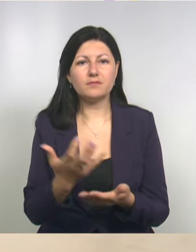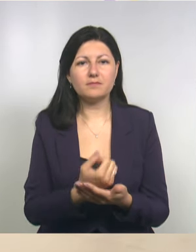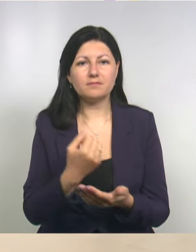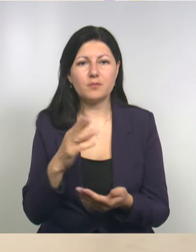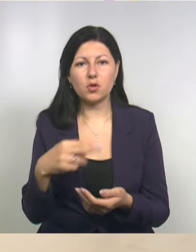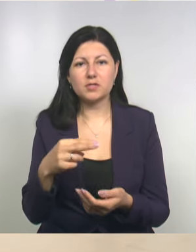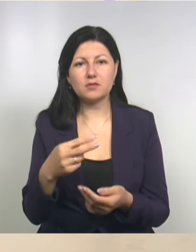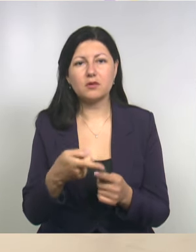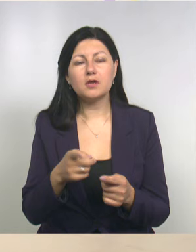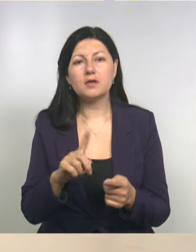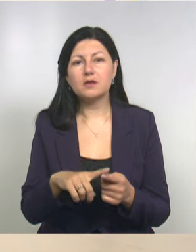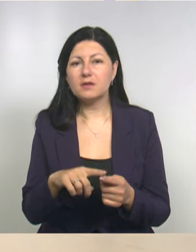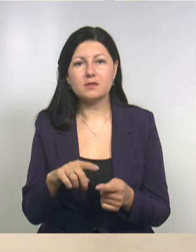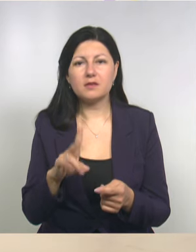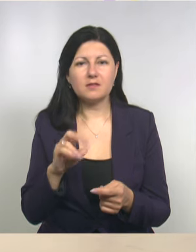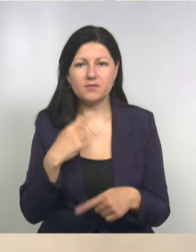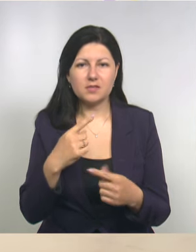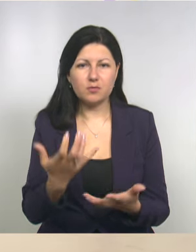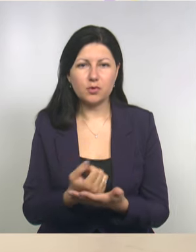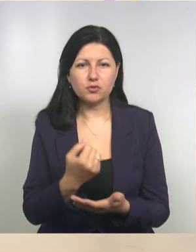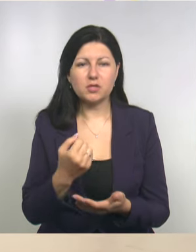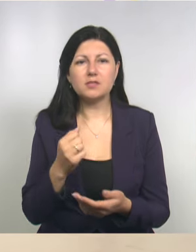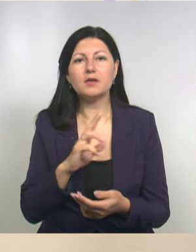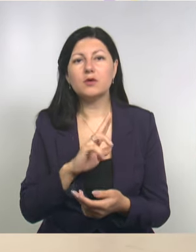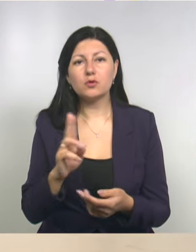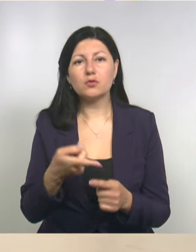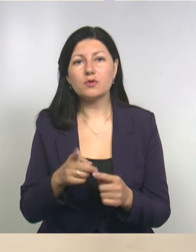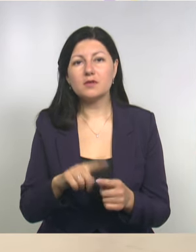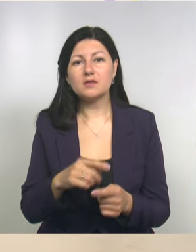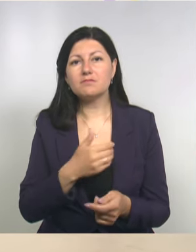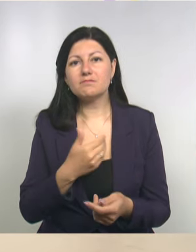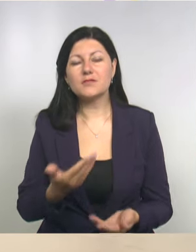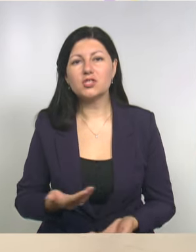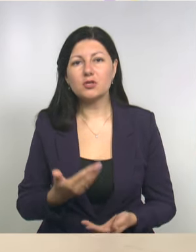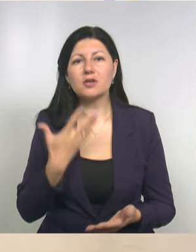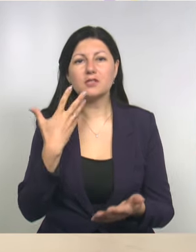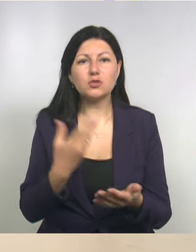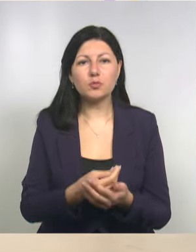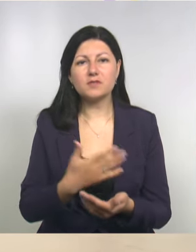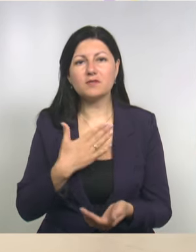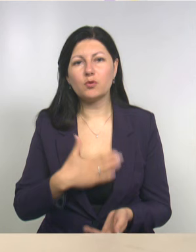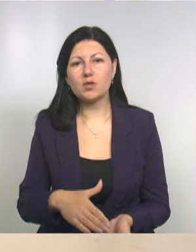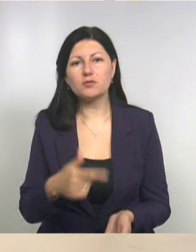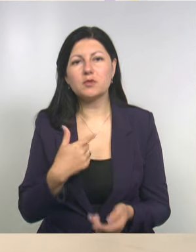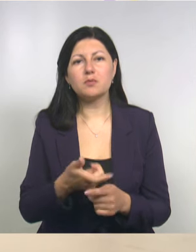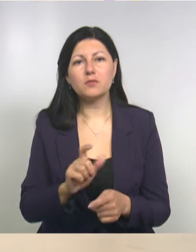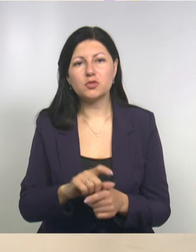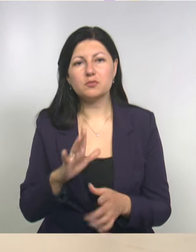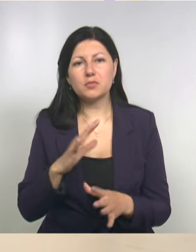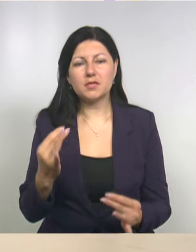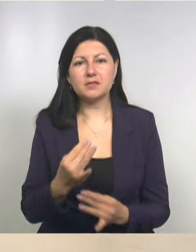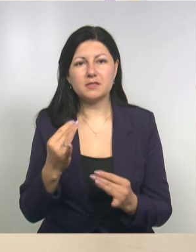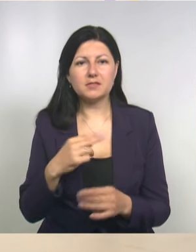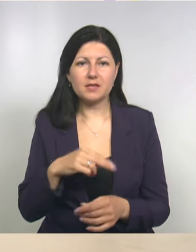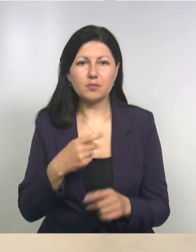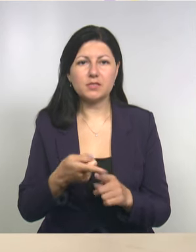получится. Получают только те, кто просто этим живет, просто ради собственного удовольствия. Мне было просто очень интересно